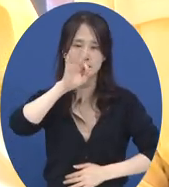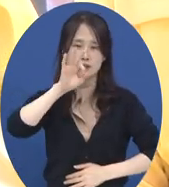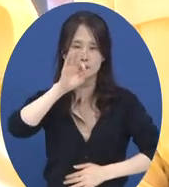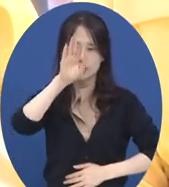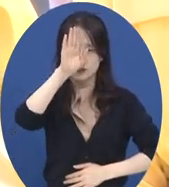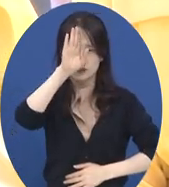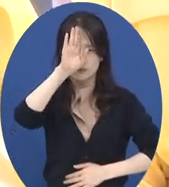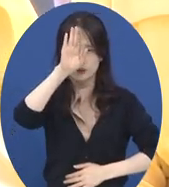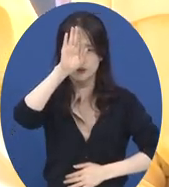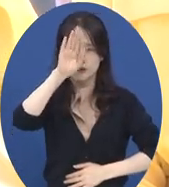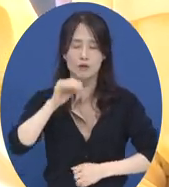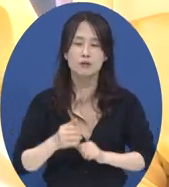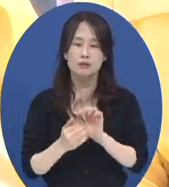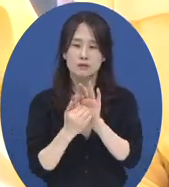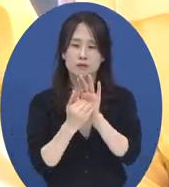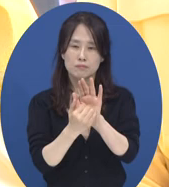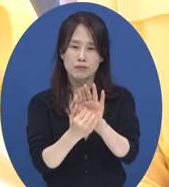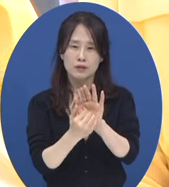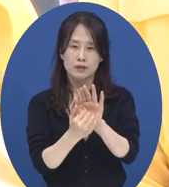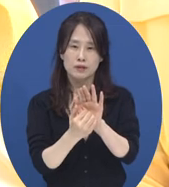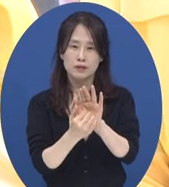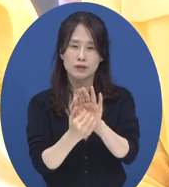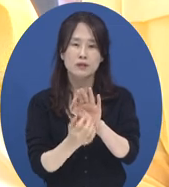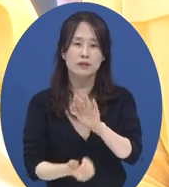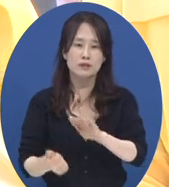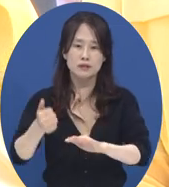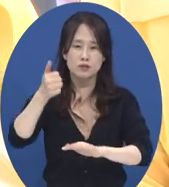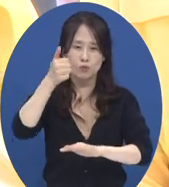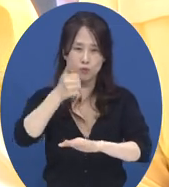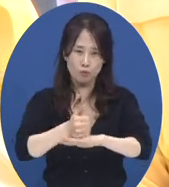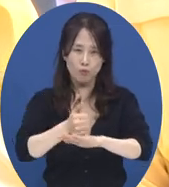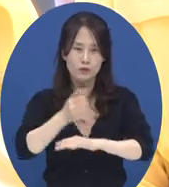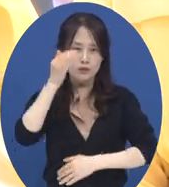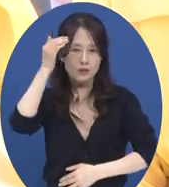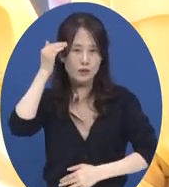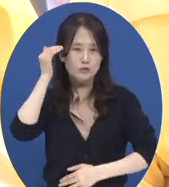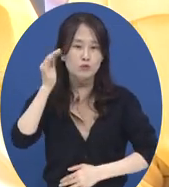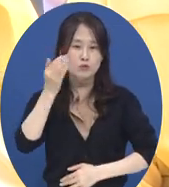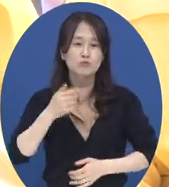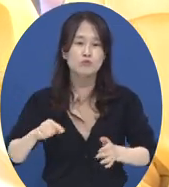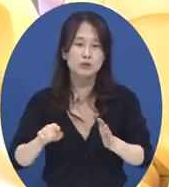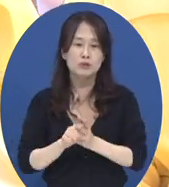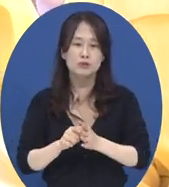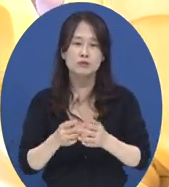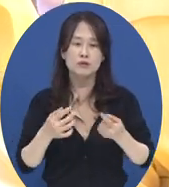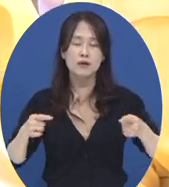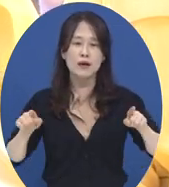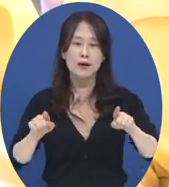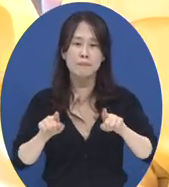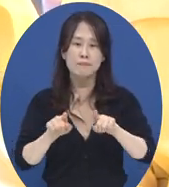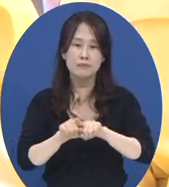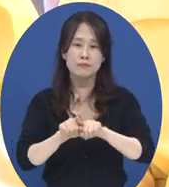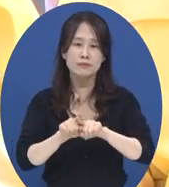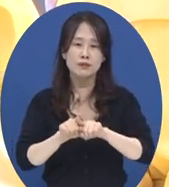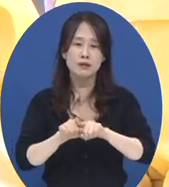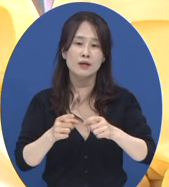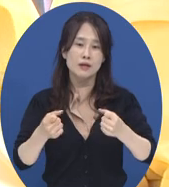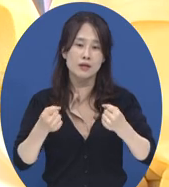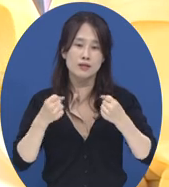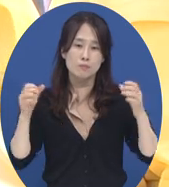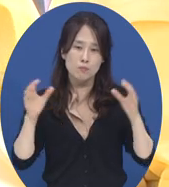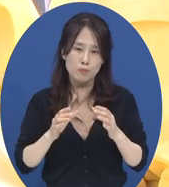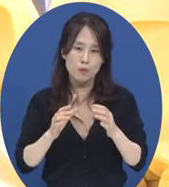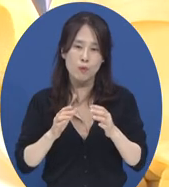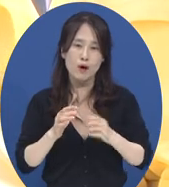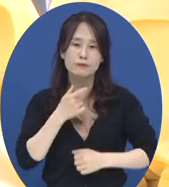마지막까지 아프리카 돼지열병의 방역에 성공하는 그런 대한민국이 될